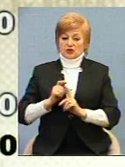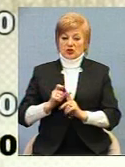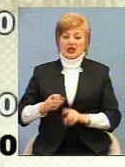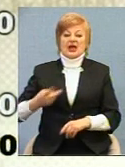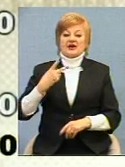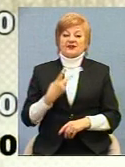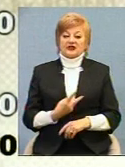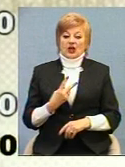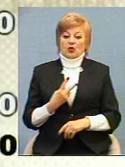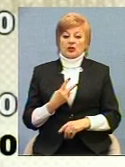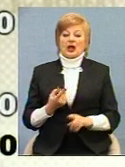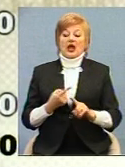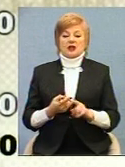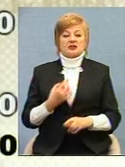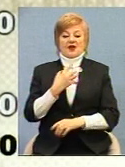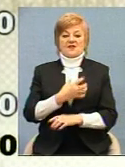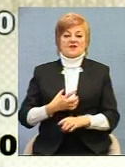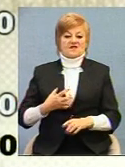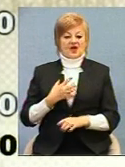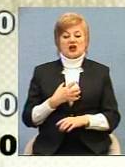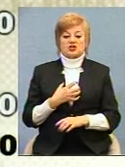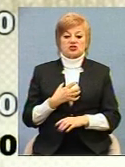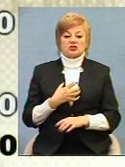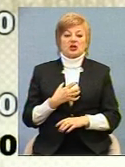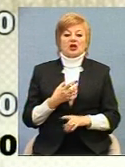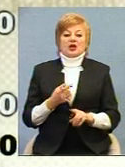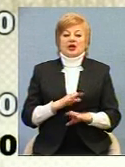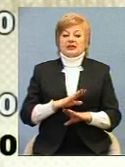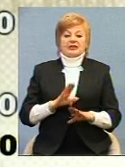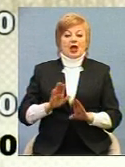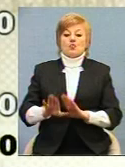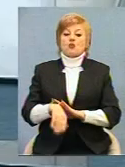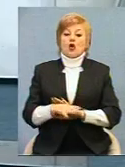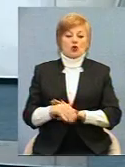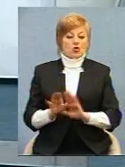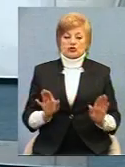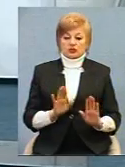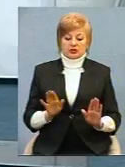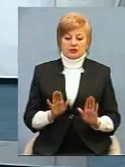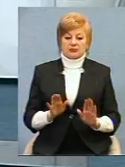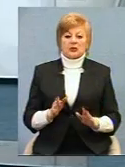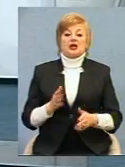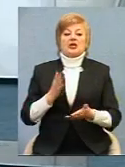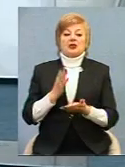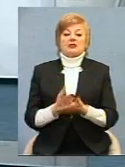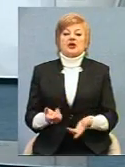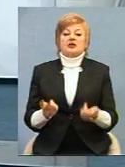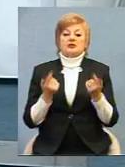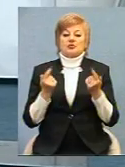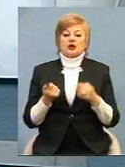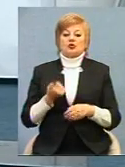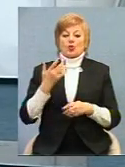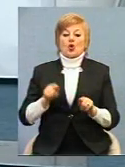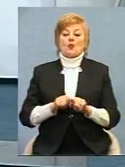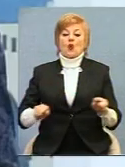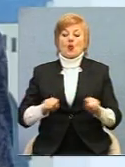ставимо слово «вагоме». І навіть в дужках зауважуємо «непорожнє». Маємо, бо величезну кількість